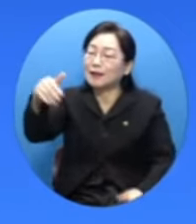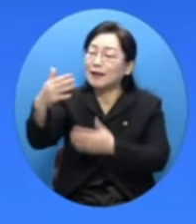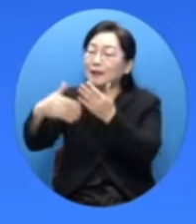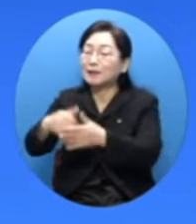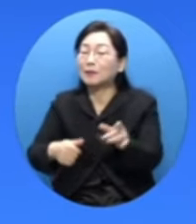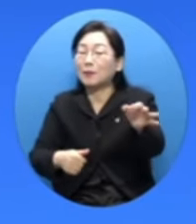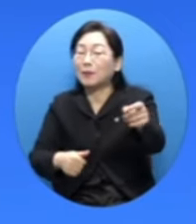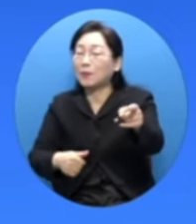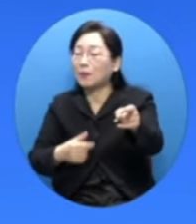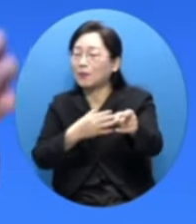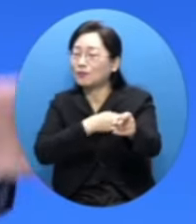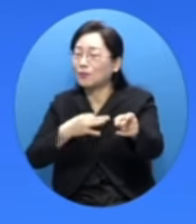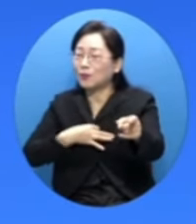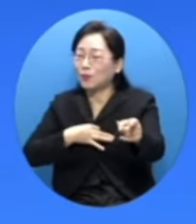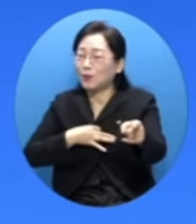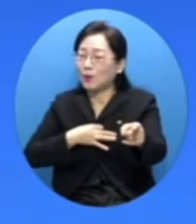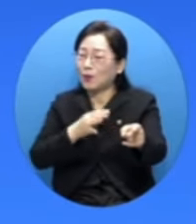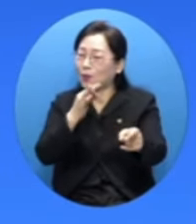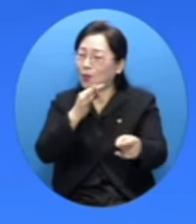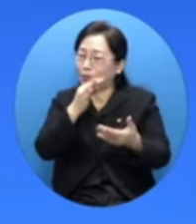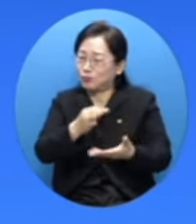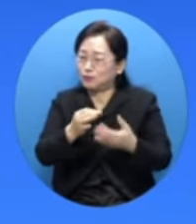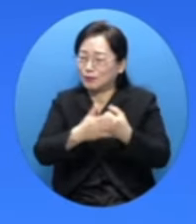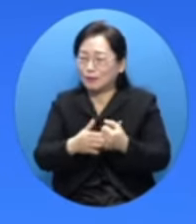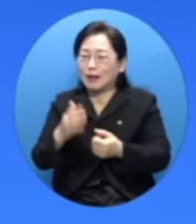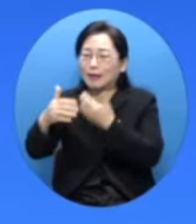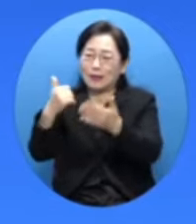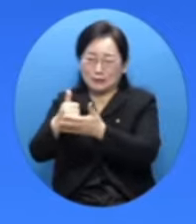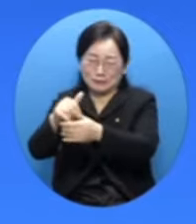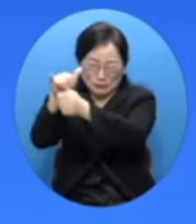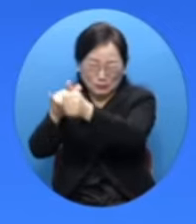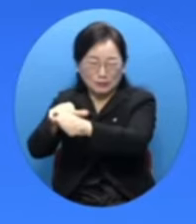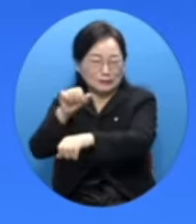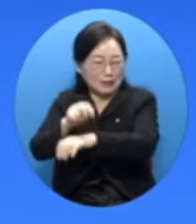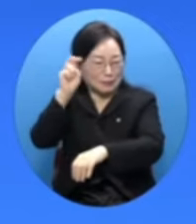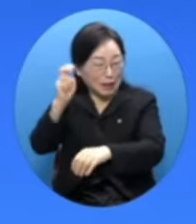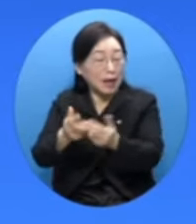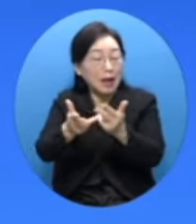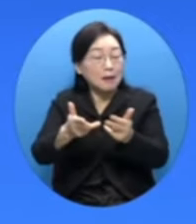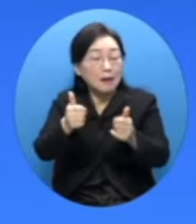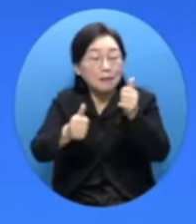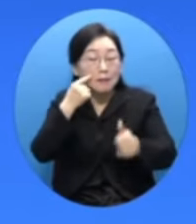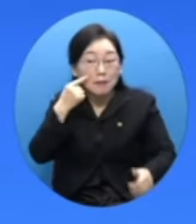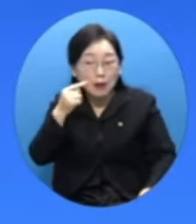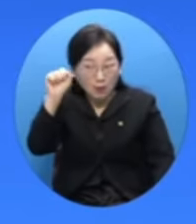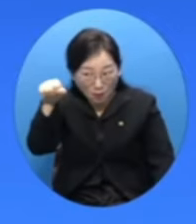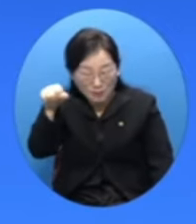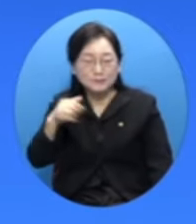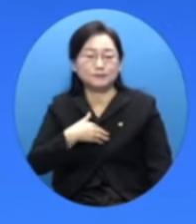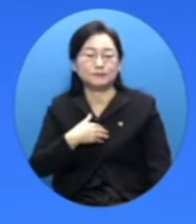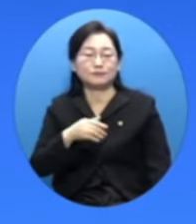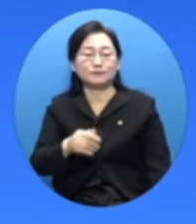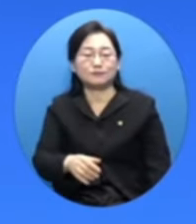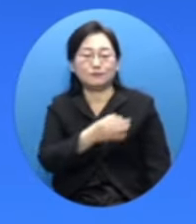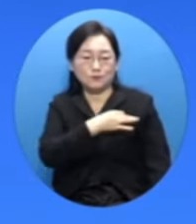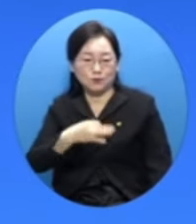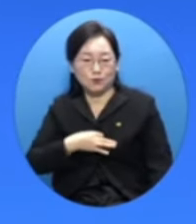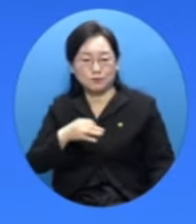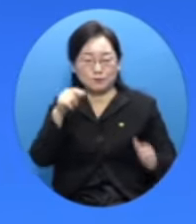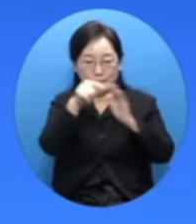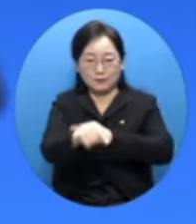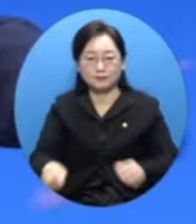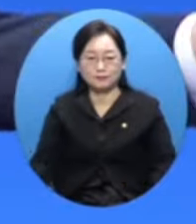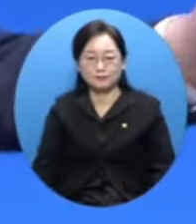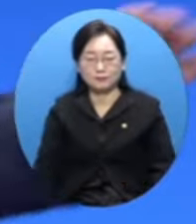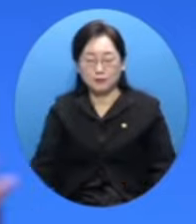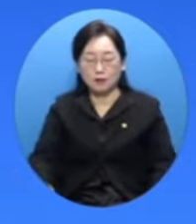많아서 하나님을 섬기는 것이니까 한번 저를 시험해야 되겠습니다. 하나님의 허락을 받고 그를 시험했습니다. 오늘날 하루아침에 욥이 가진 모든 것이